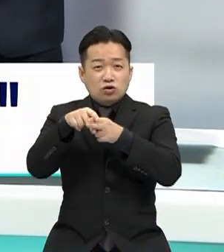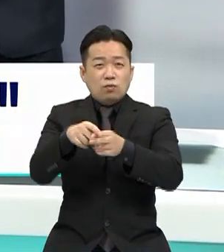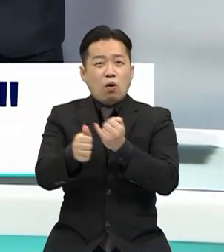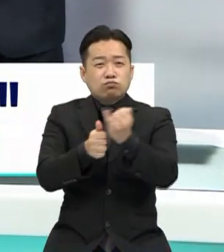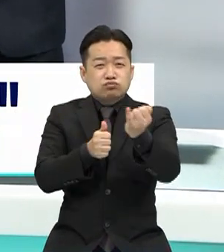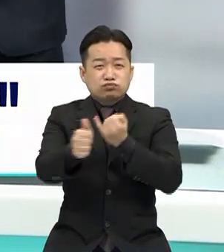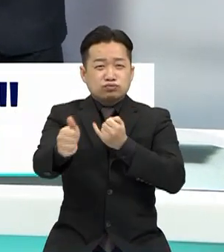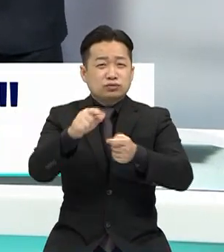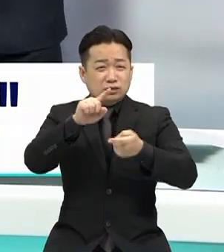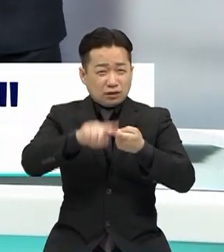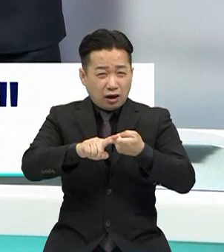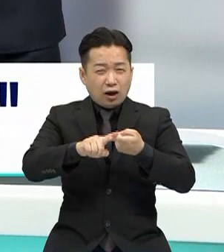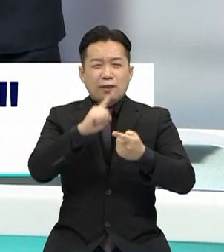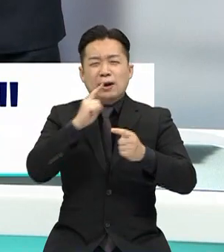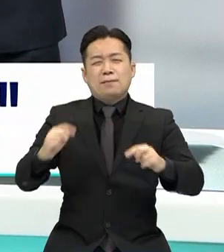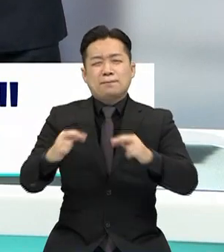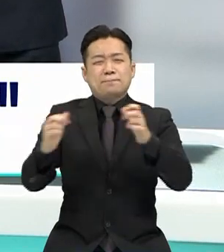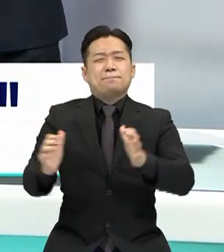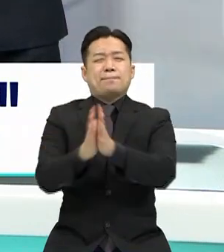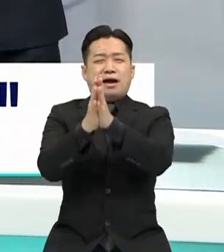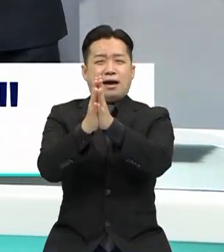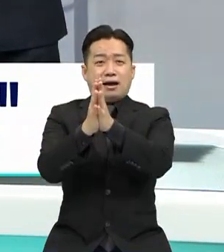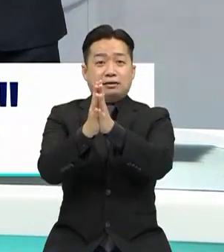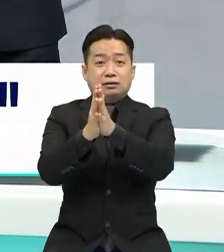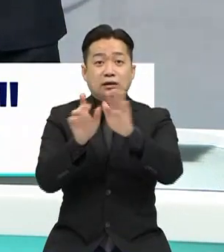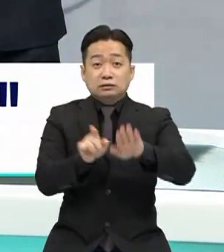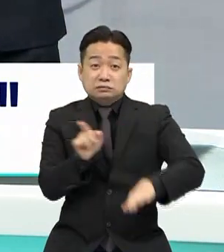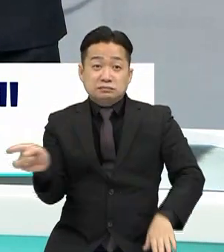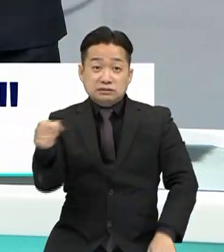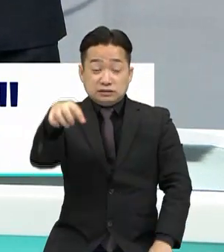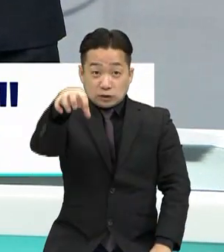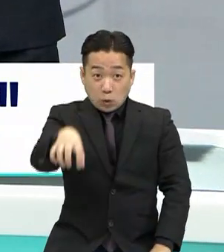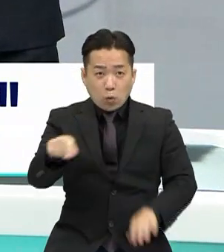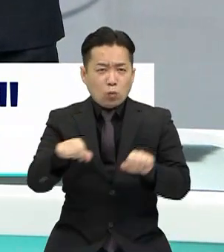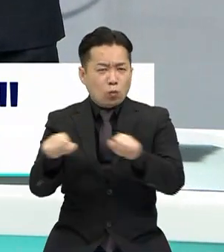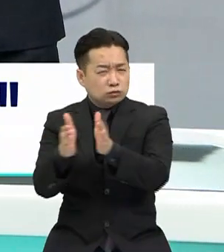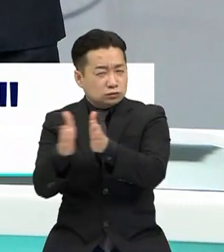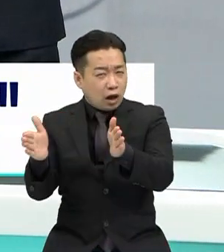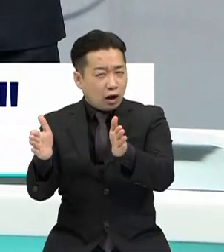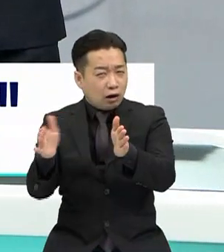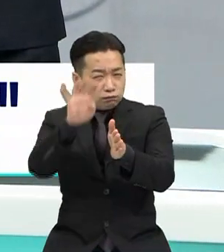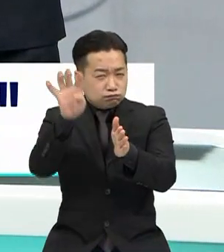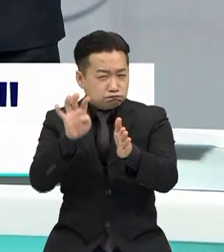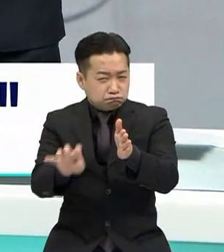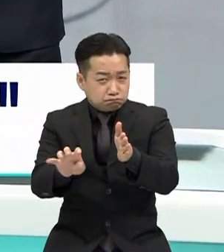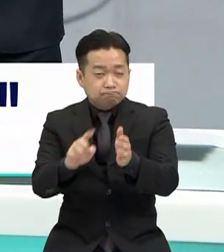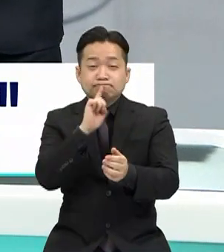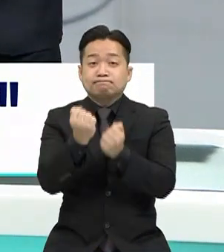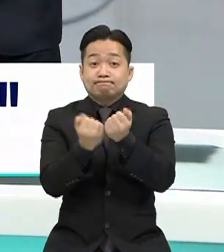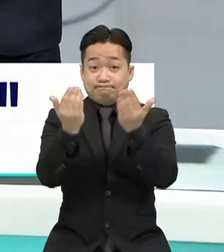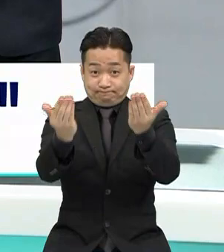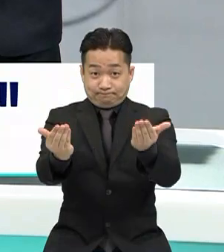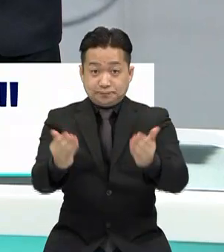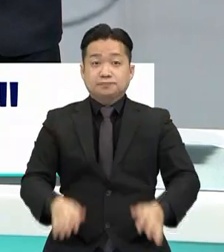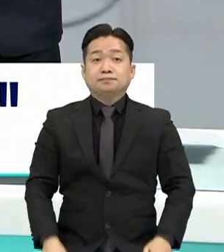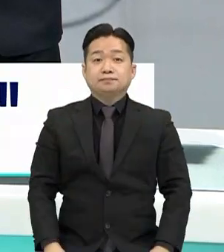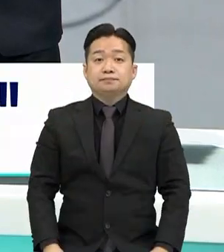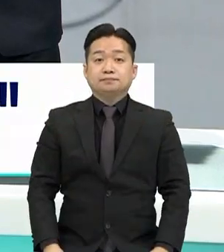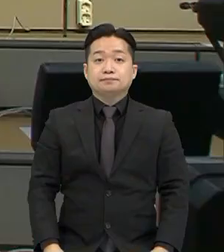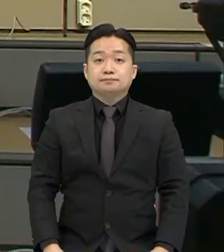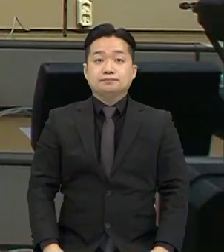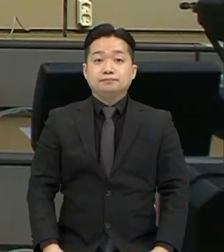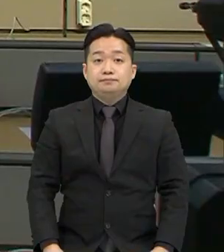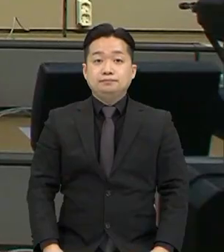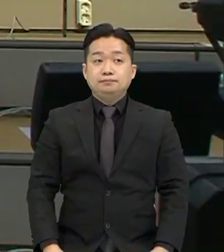배우자 역할을 놓고 충돌했습니다. 또 제3지대에서도 움직이기 시작했습니다. 김수영 기자입니다.